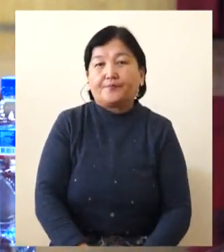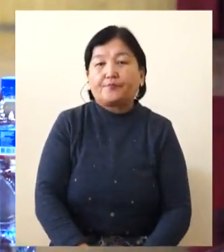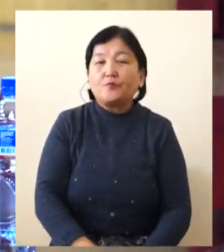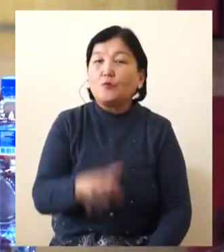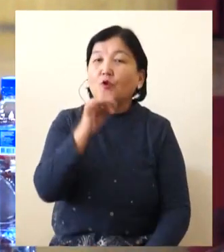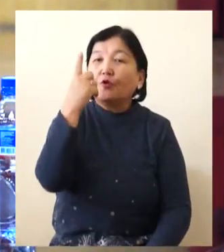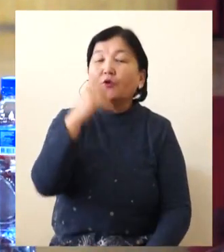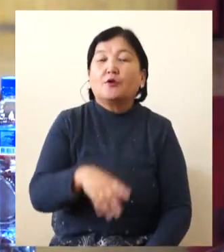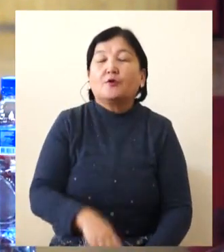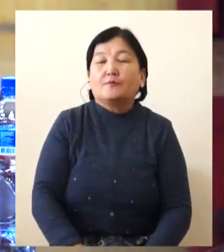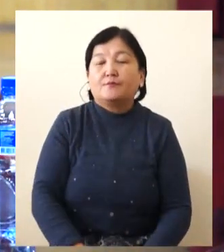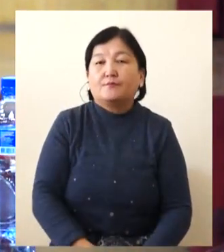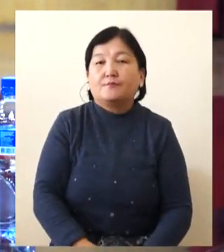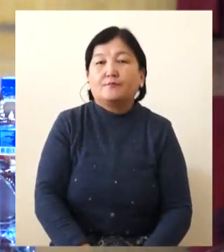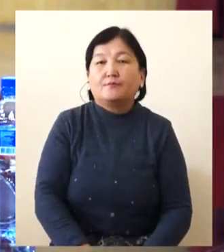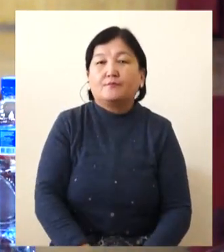За өөр нэг тохиолдол.